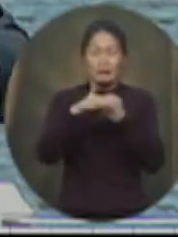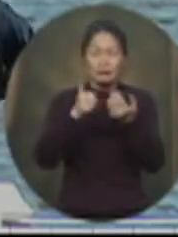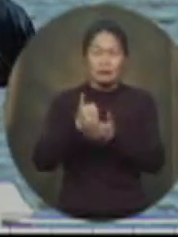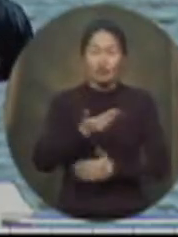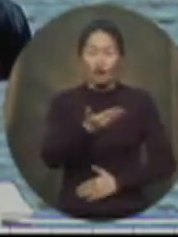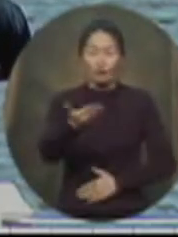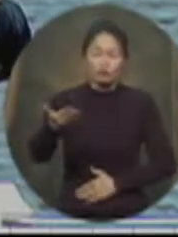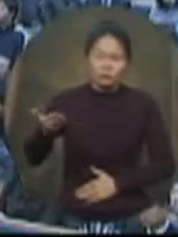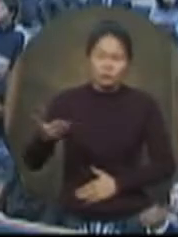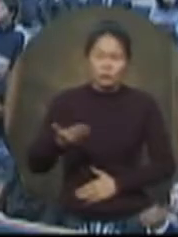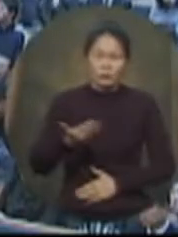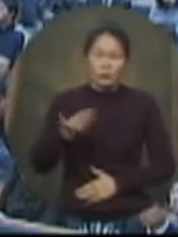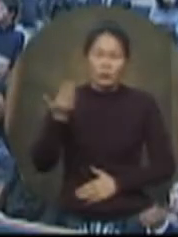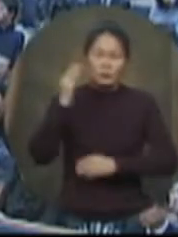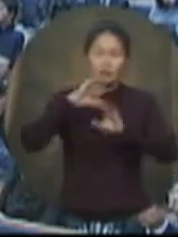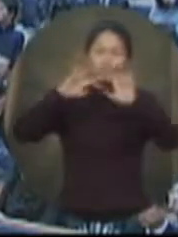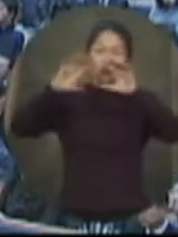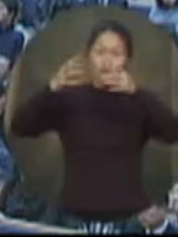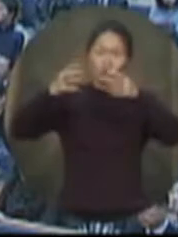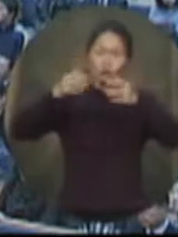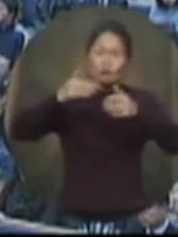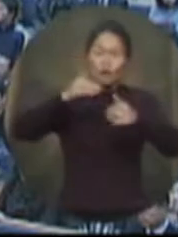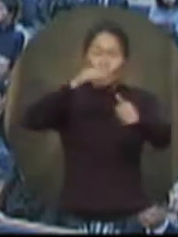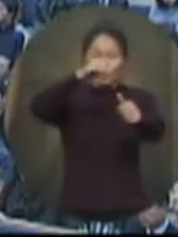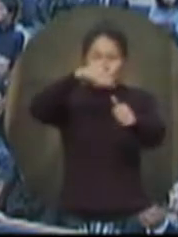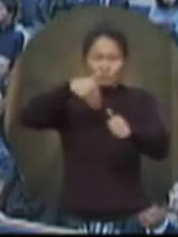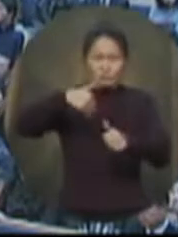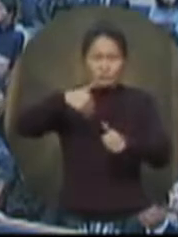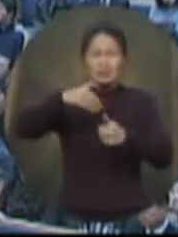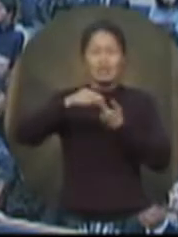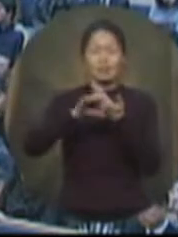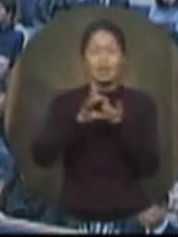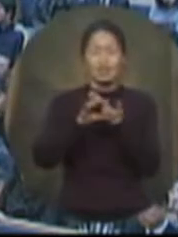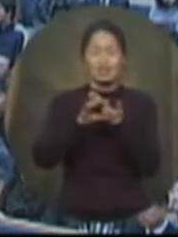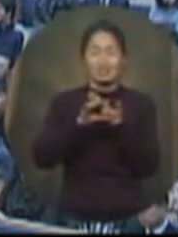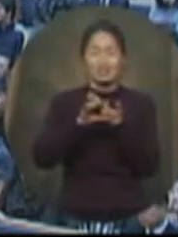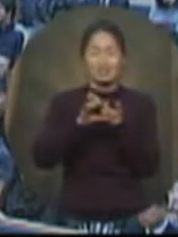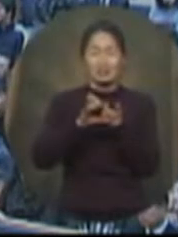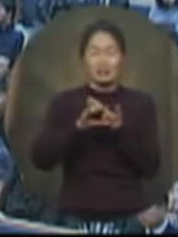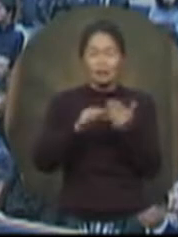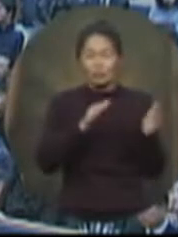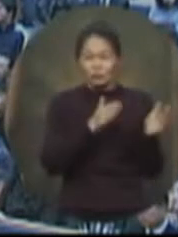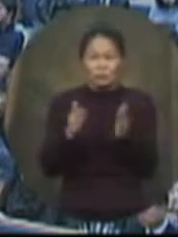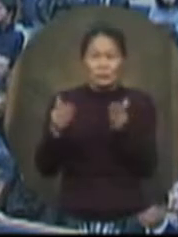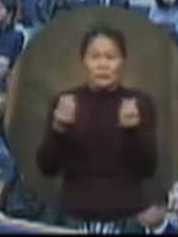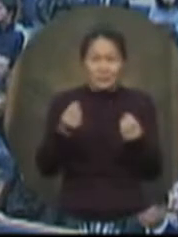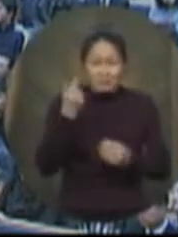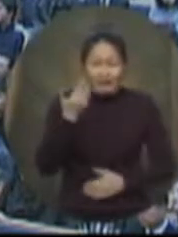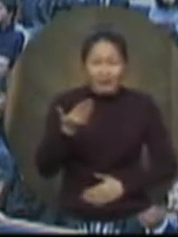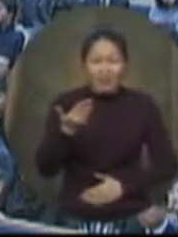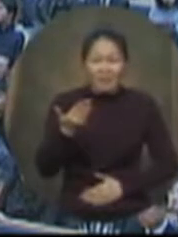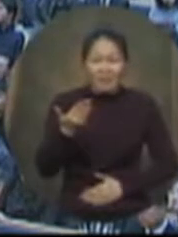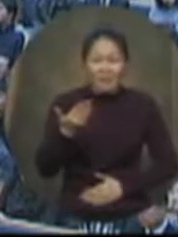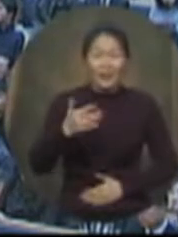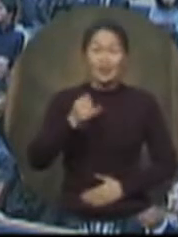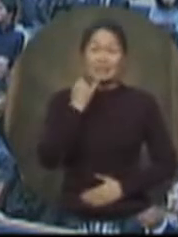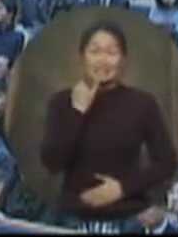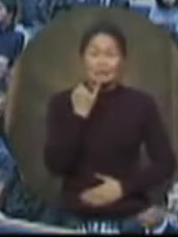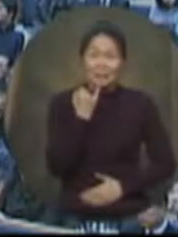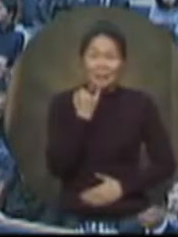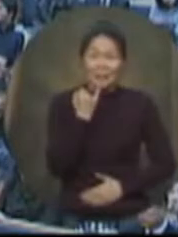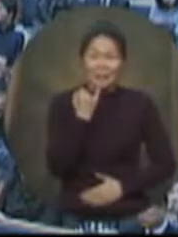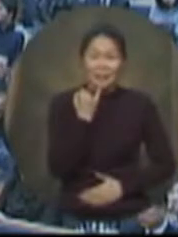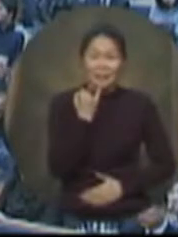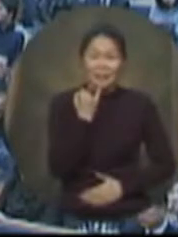여러분을 천국으로 불러 가신다면 준비 되셨습니까 괜찮습니다